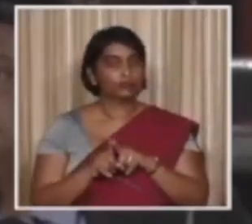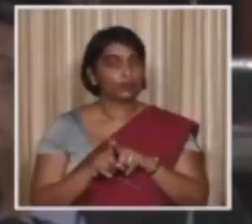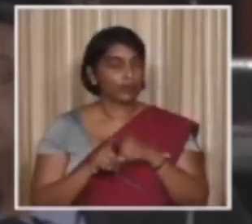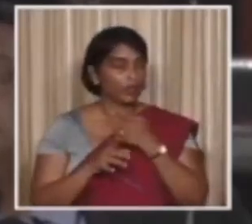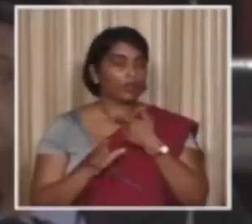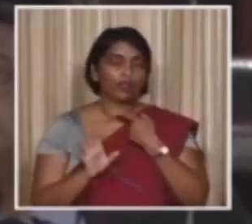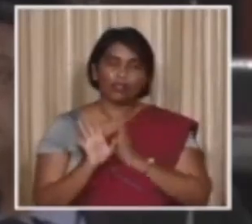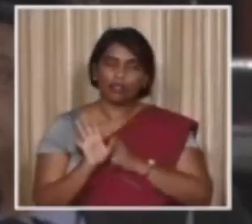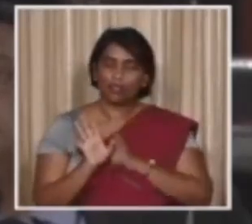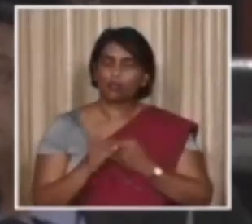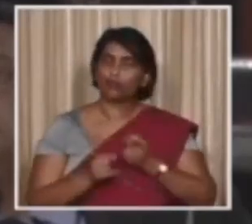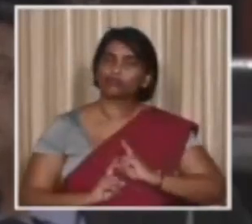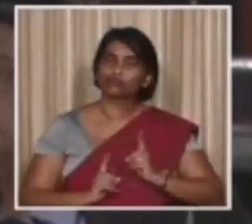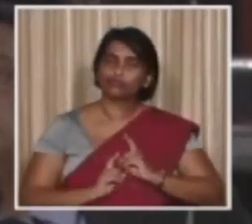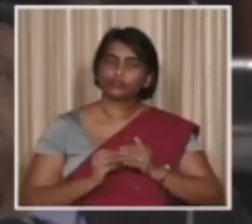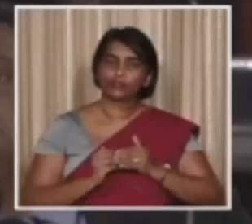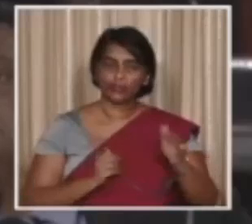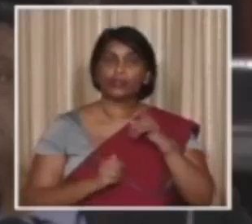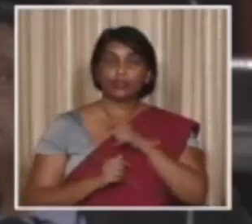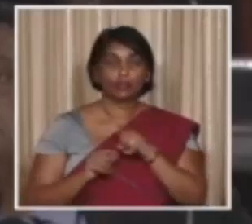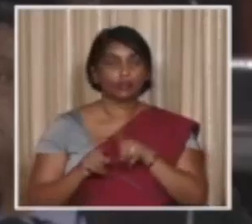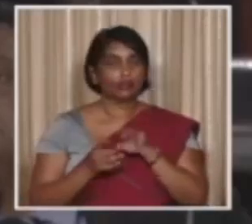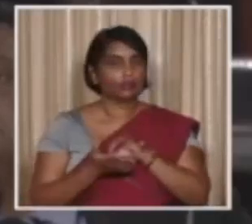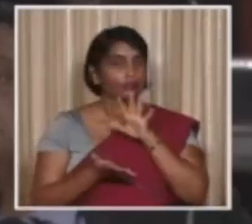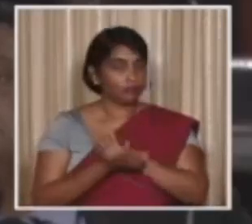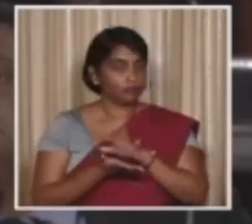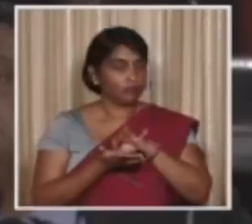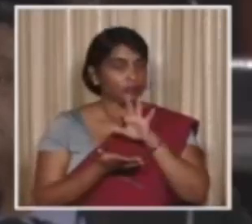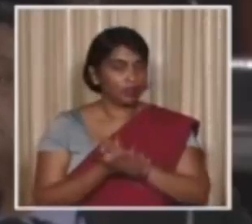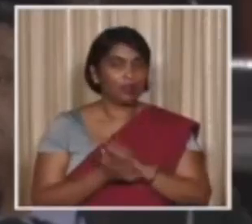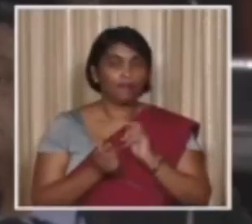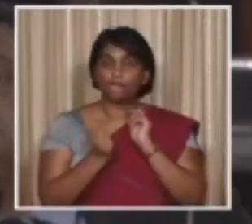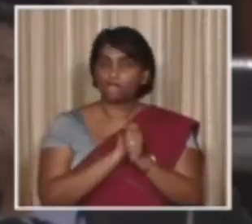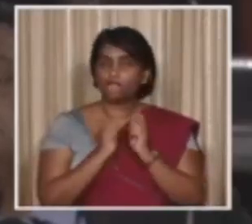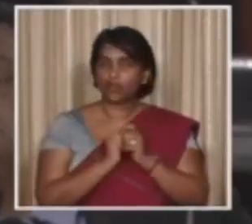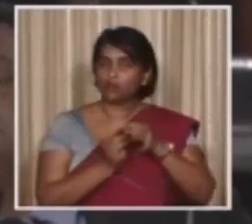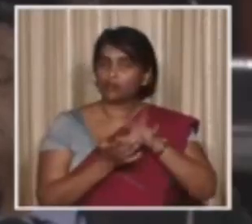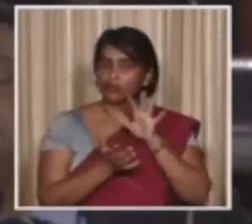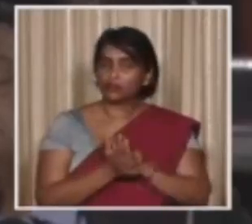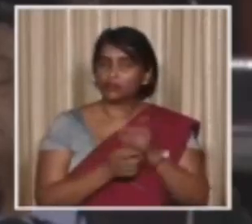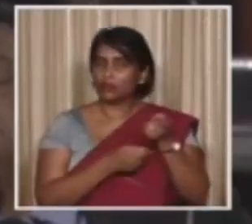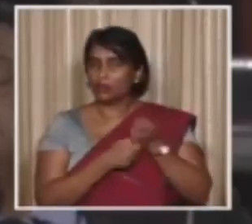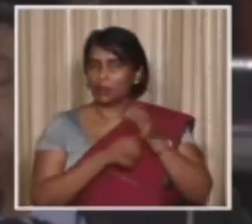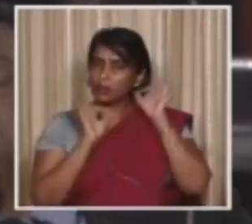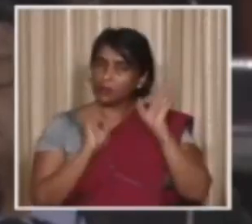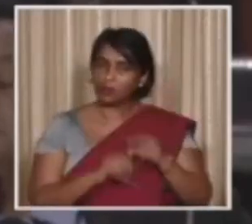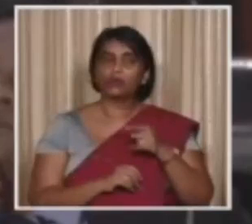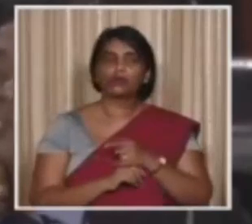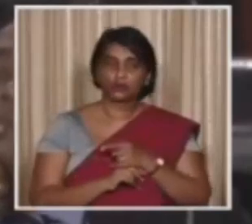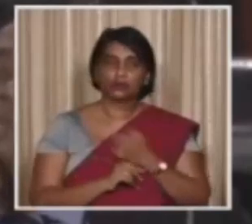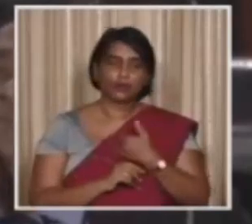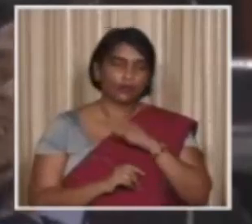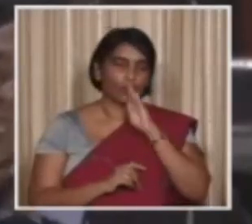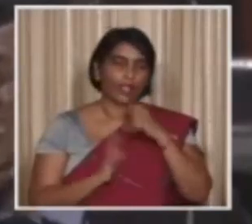එහෙම නැත්නම් අපිට හැමදාම වෙන්නේ එකතන පල් වෙන්න. හැබැයි එහෙම තීඳු තීරණ ගනිද්දි වෙනස් තීඳු තීරණ ගනිද්දි කරුණාකරලා කකුලෙන් අදින්න එපා. දැන් අපි